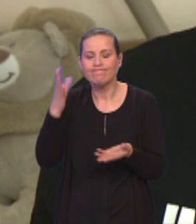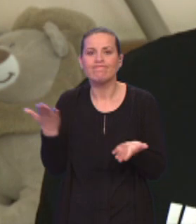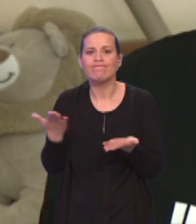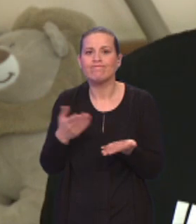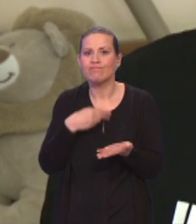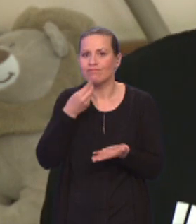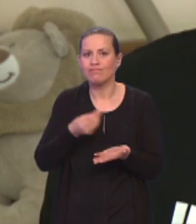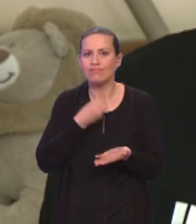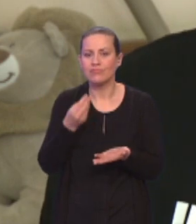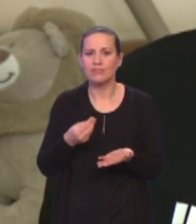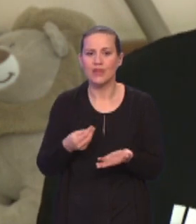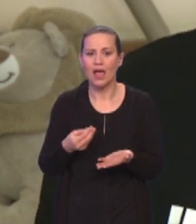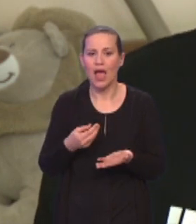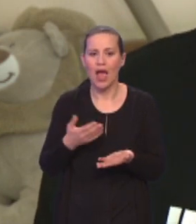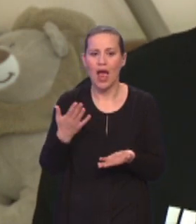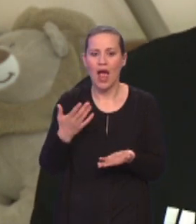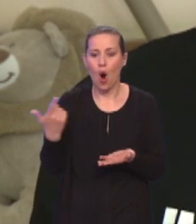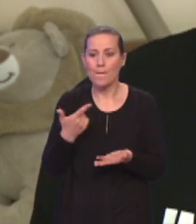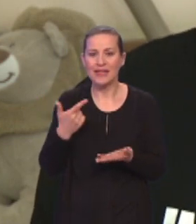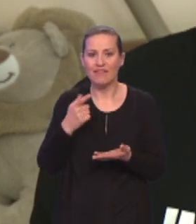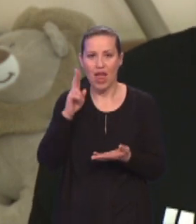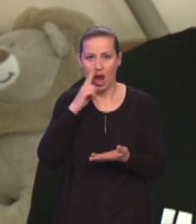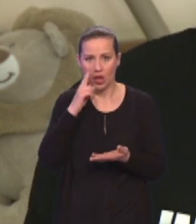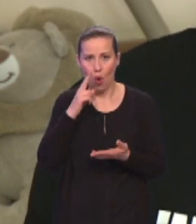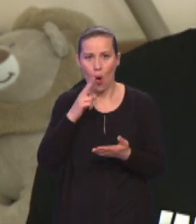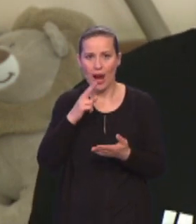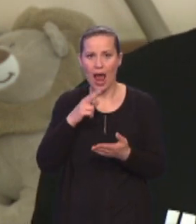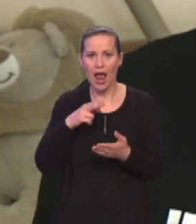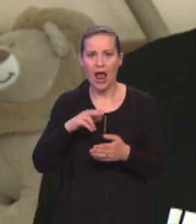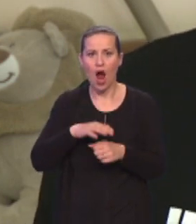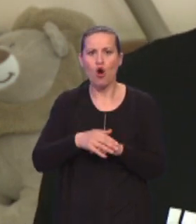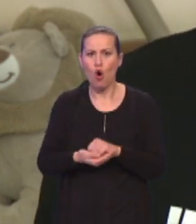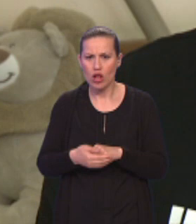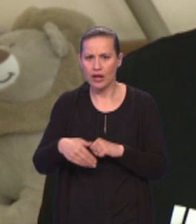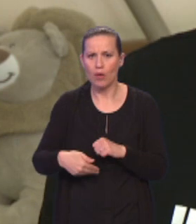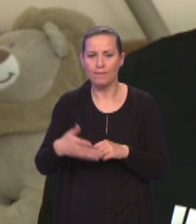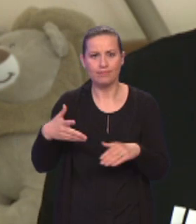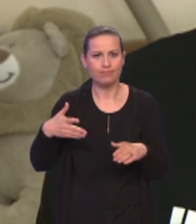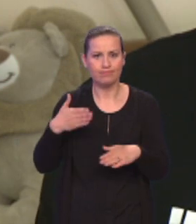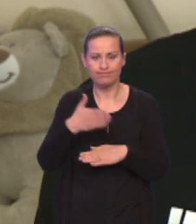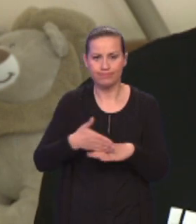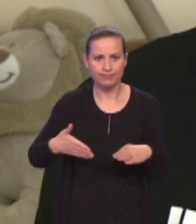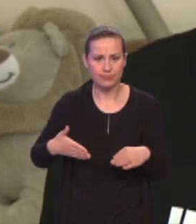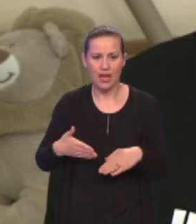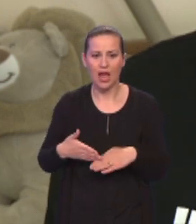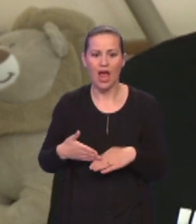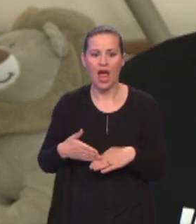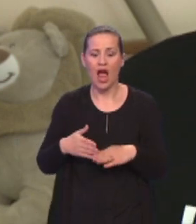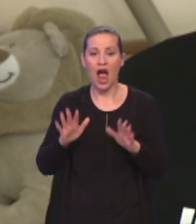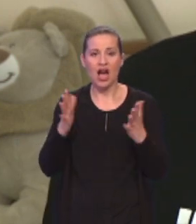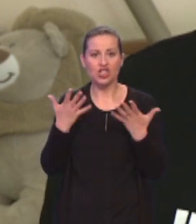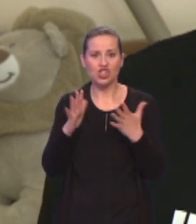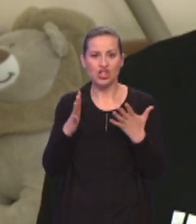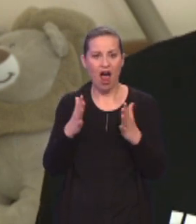bile su ozljede, amputirane su odmah u startu, potkoljenice, noge od samog eksploziva, šake vjerojatno